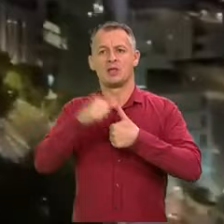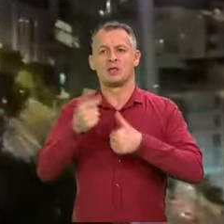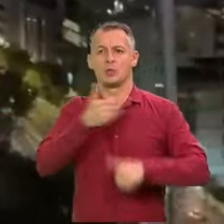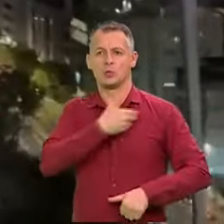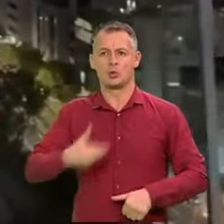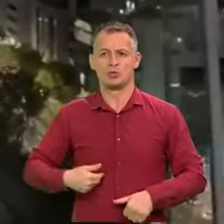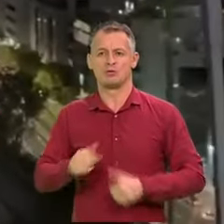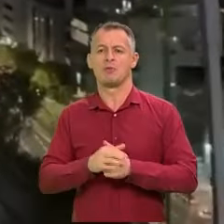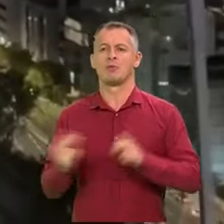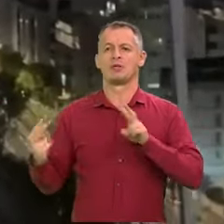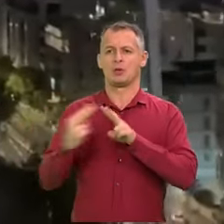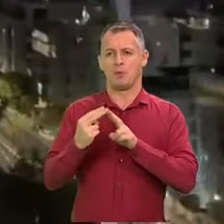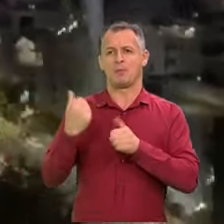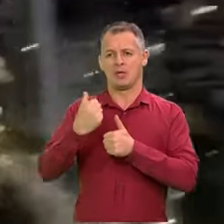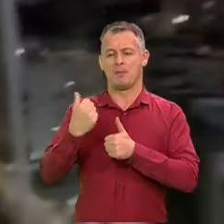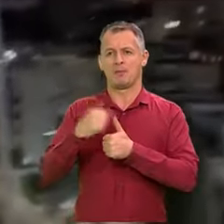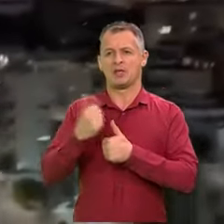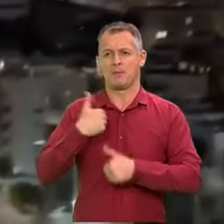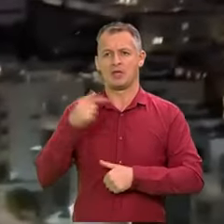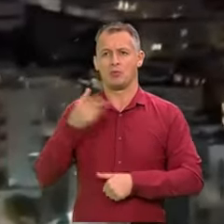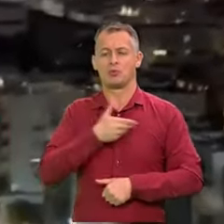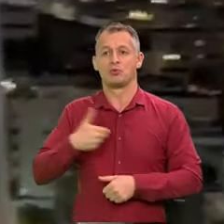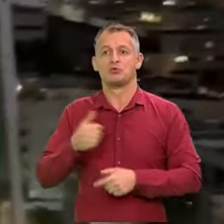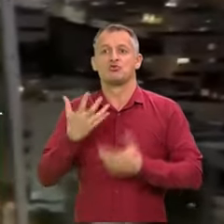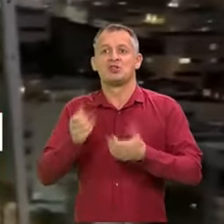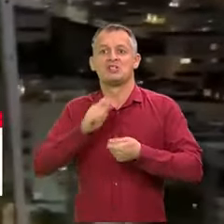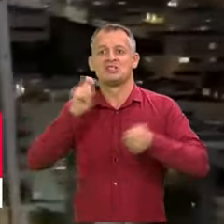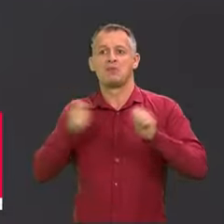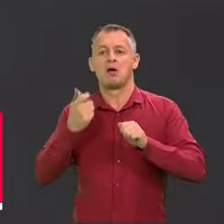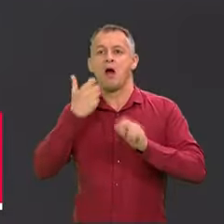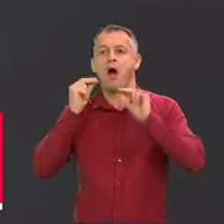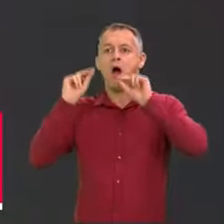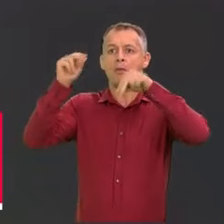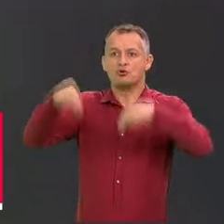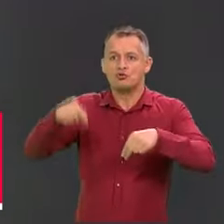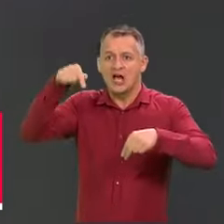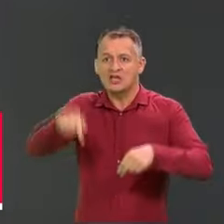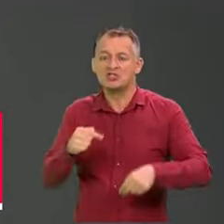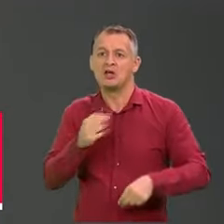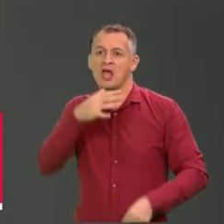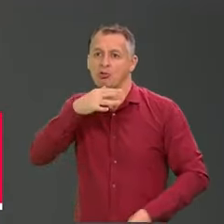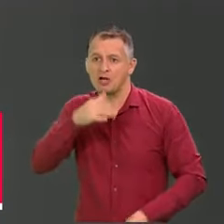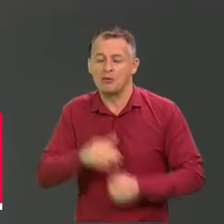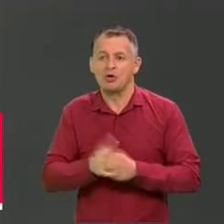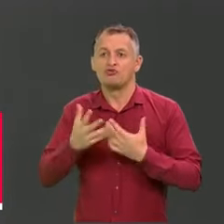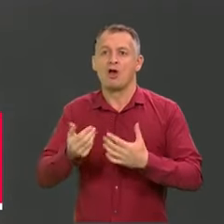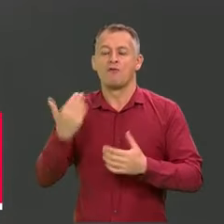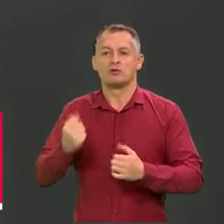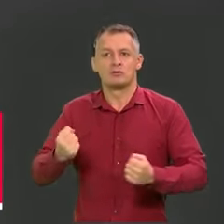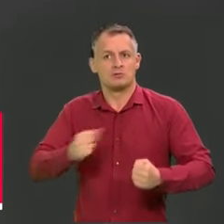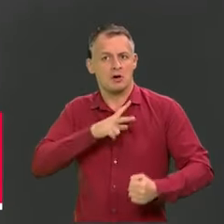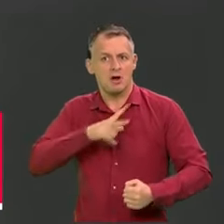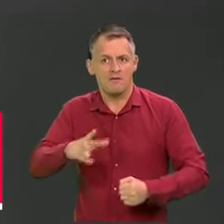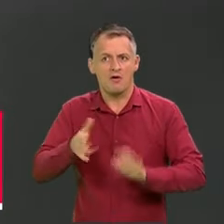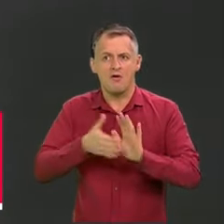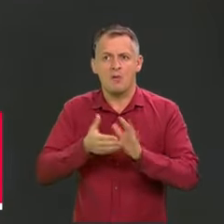mulți prieteni din București, vă dați seama ce schimbare, deodată ajung în Ierusalim și ceea ce a fost groaznic a fost faptul